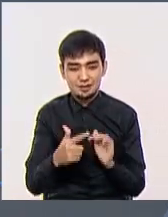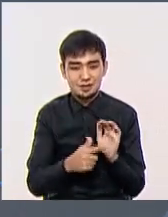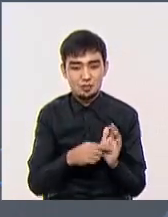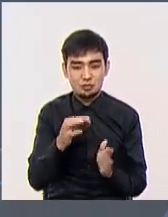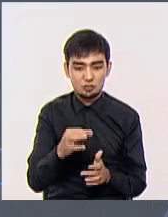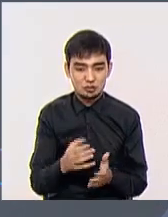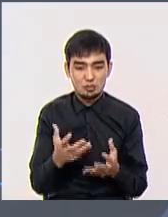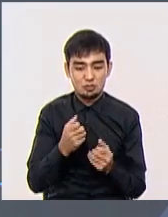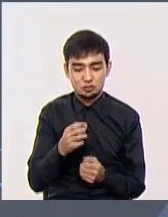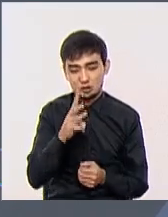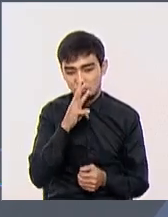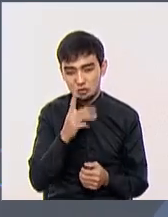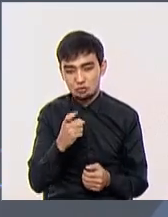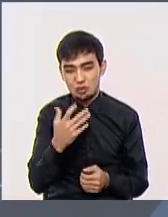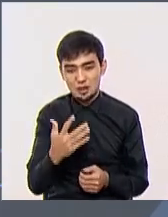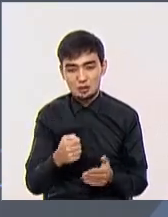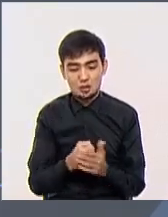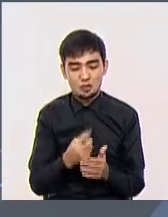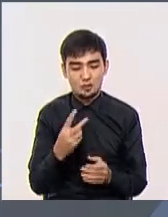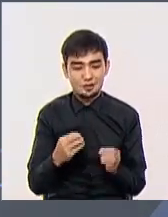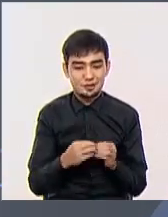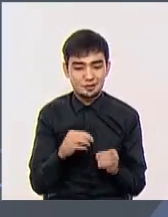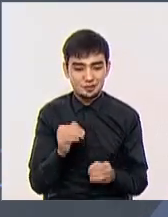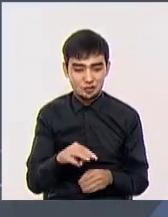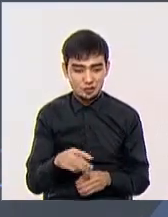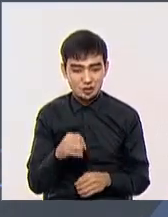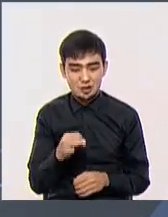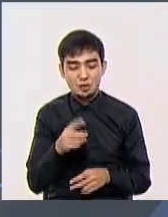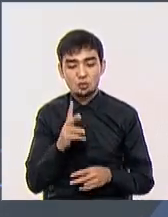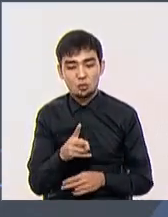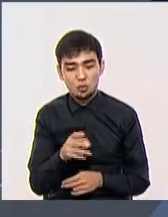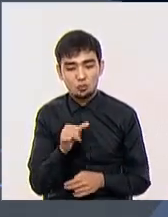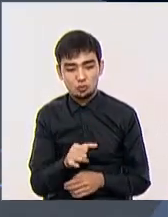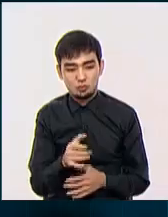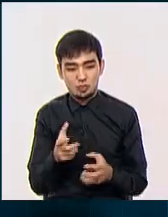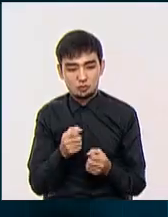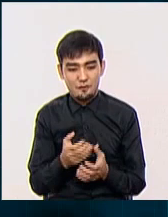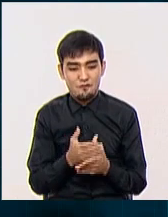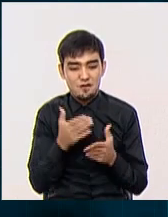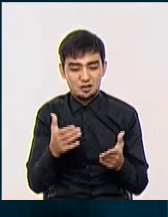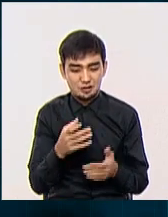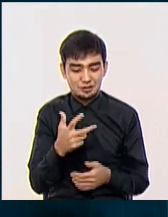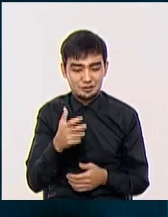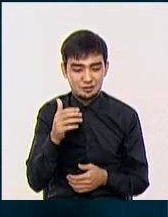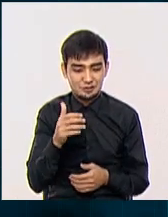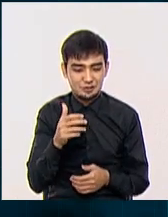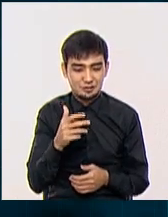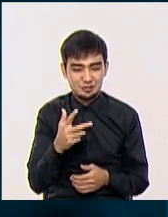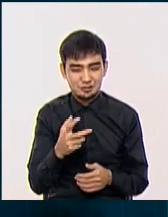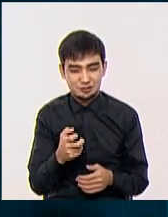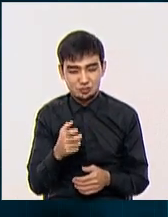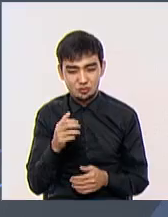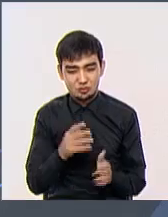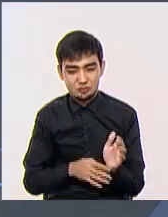получает зарплату от 105 до 210 тысяч тенге а те кто получает свыше 390 тысяч около